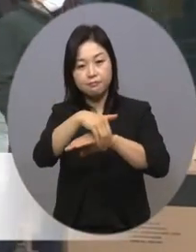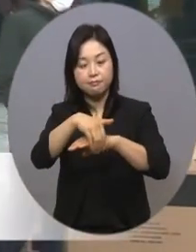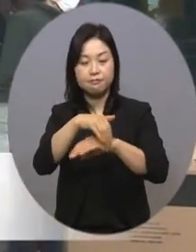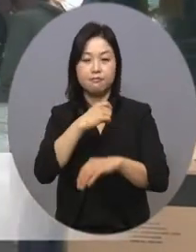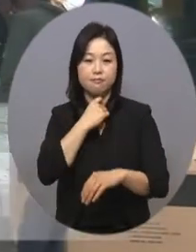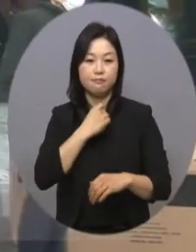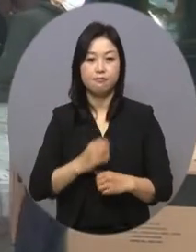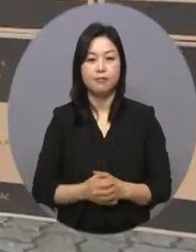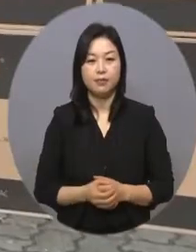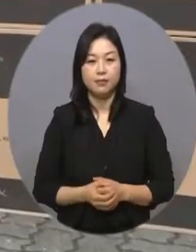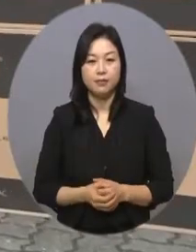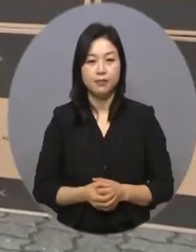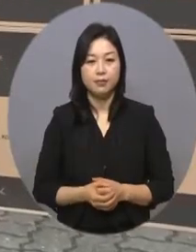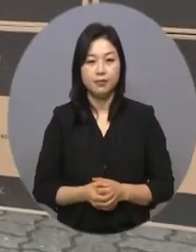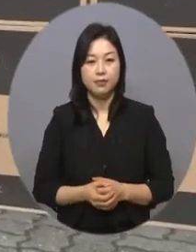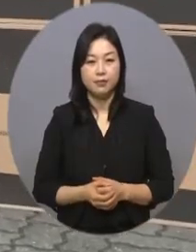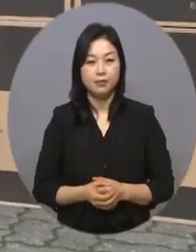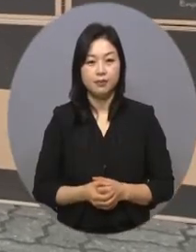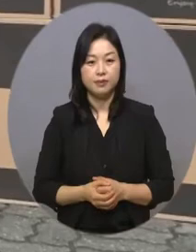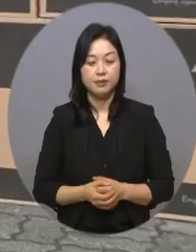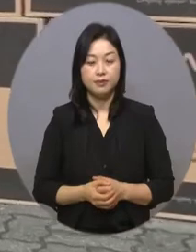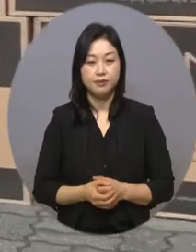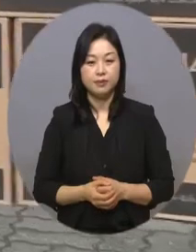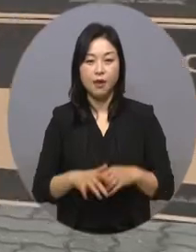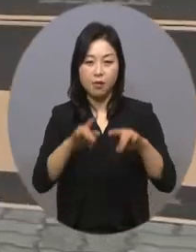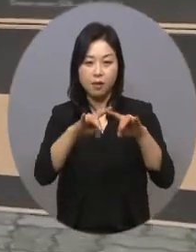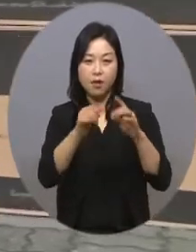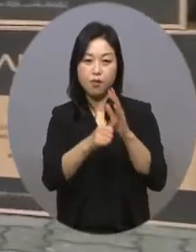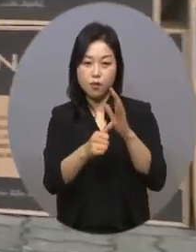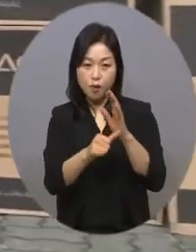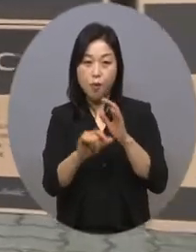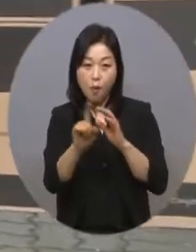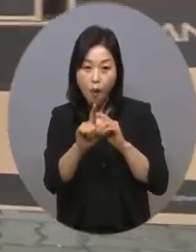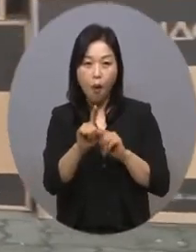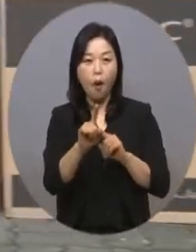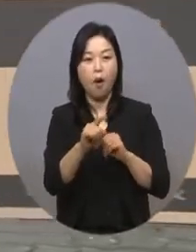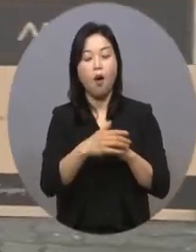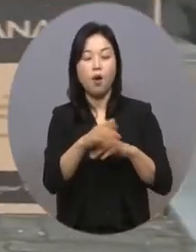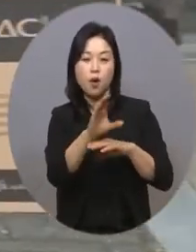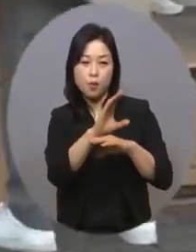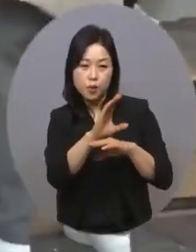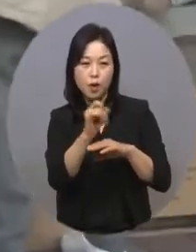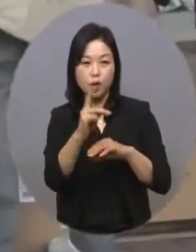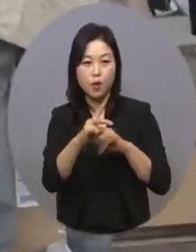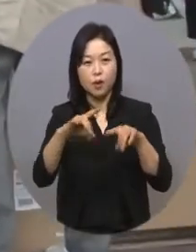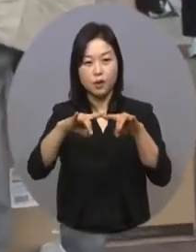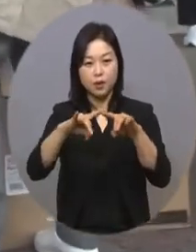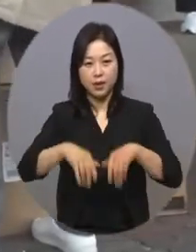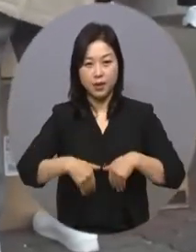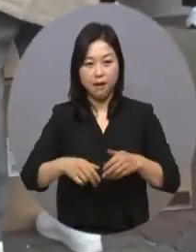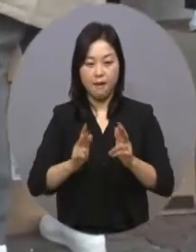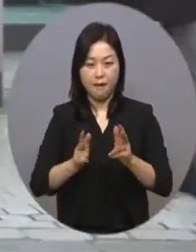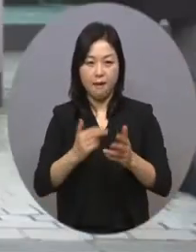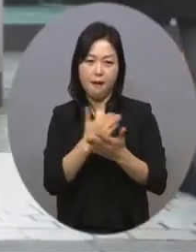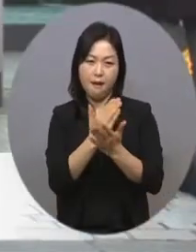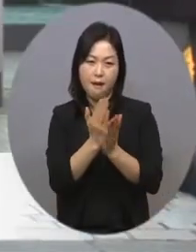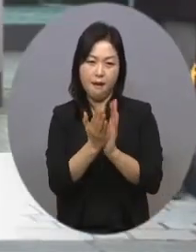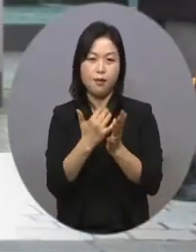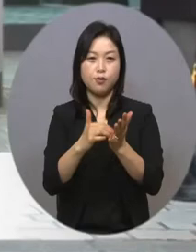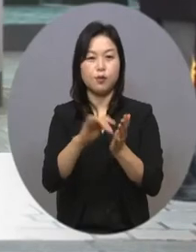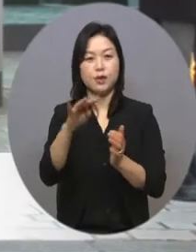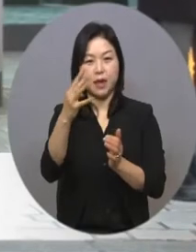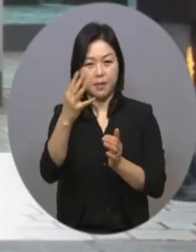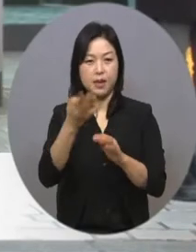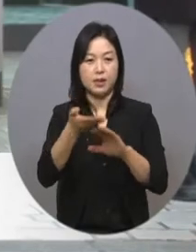열 계획입니다. 준비된 가전제품은 교육용 컴퓨터, 전기 온풍기 등 400여 종입니다. 나눔